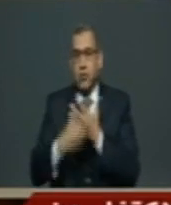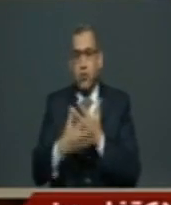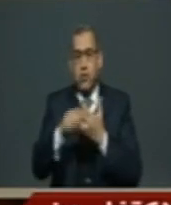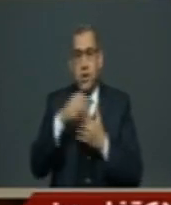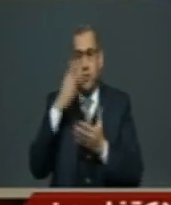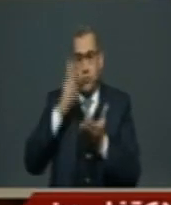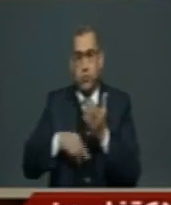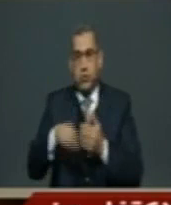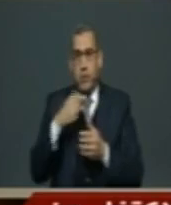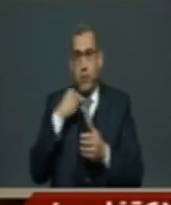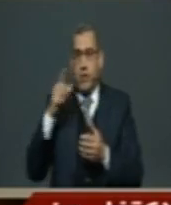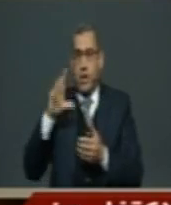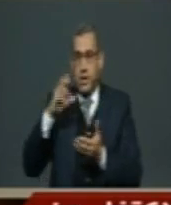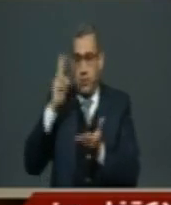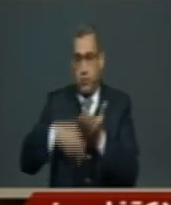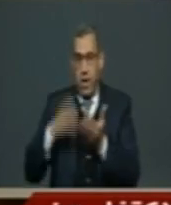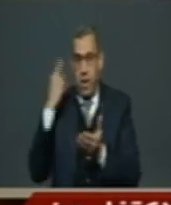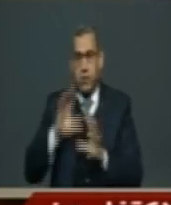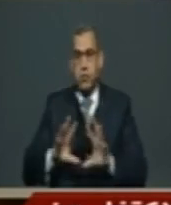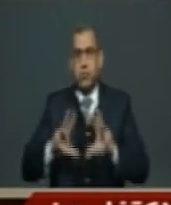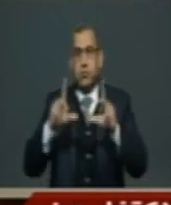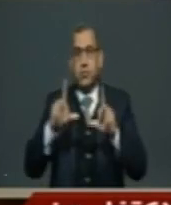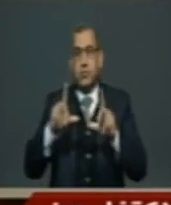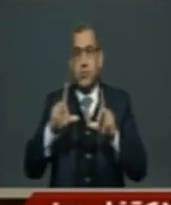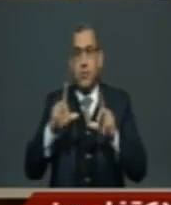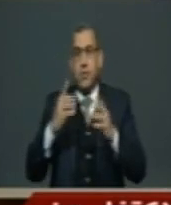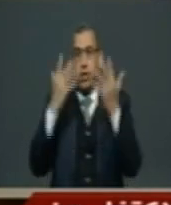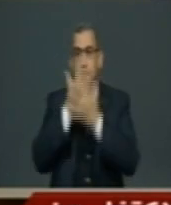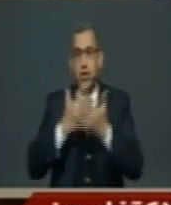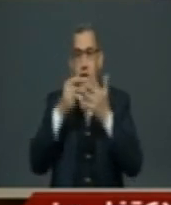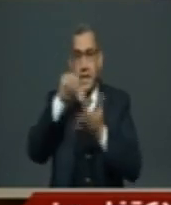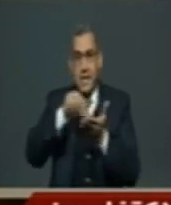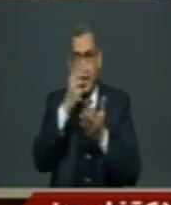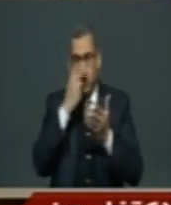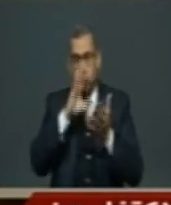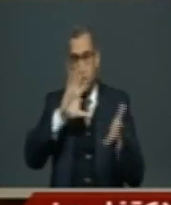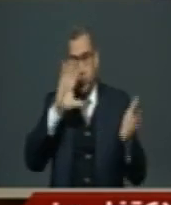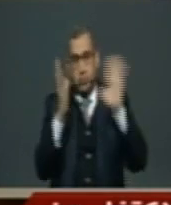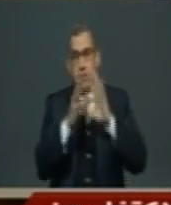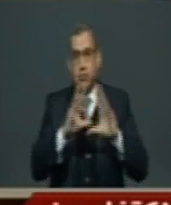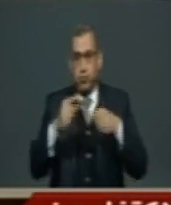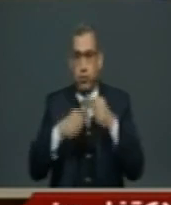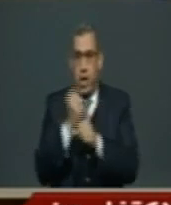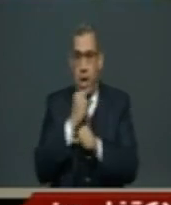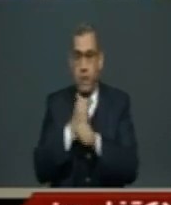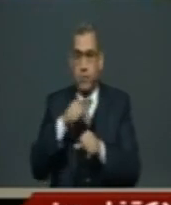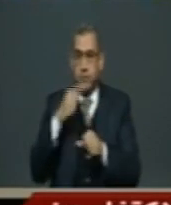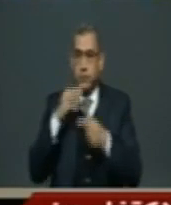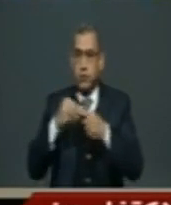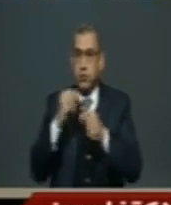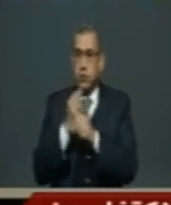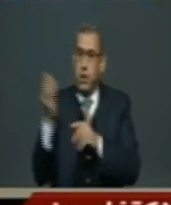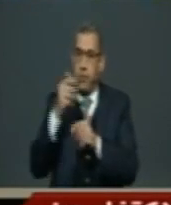اعتمد سيادتك تطوير مصانع الزيوت، وجاري الطرح لهذا الموضوع،